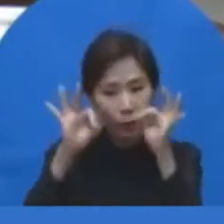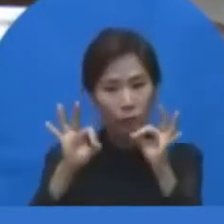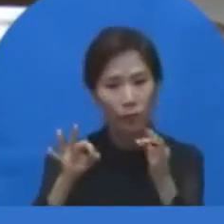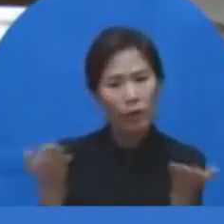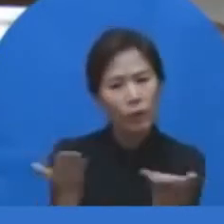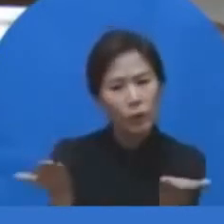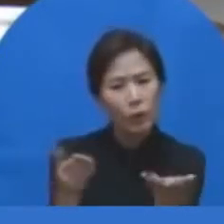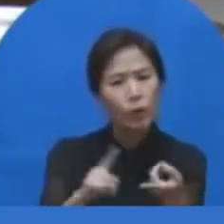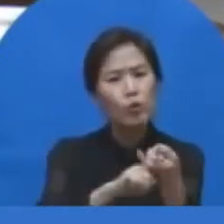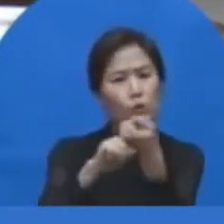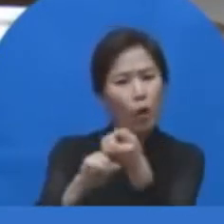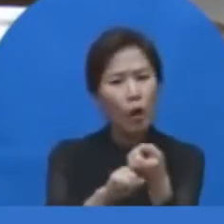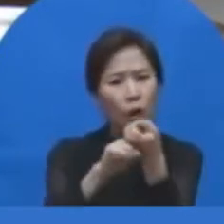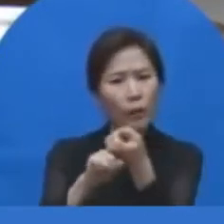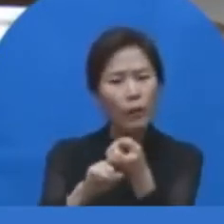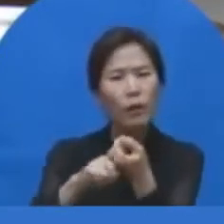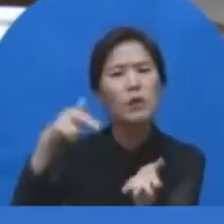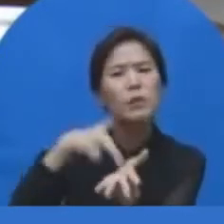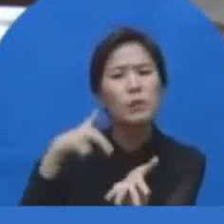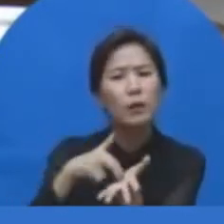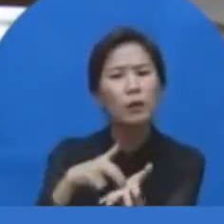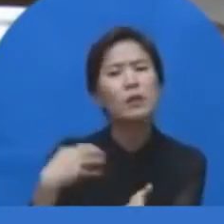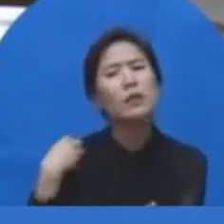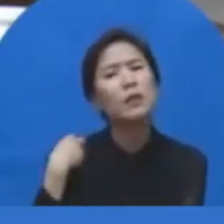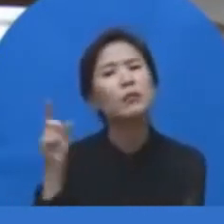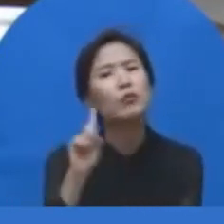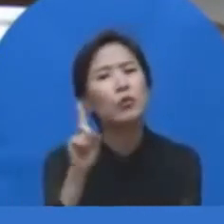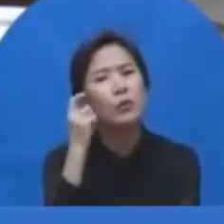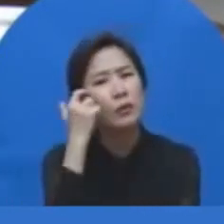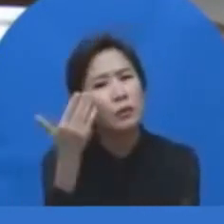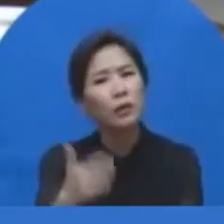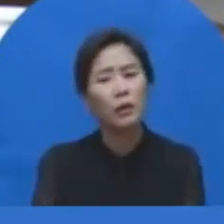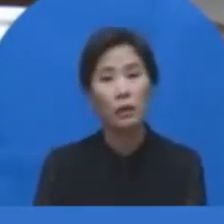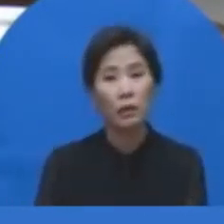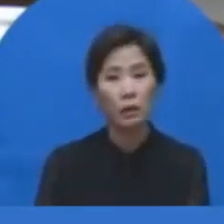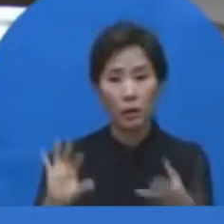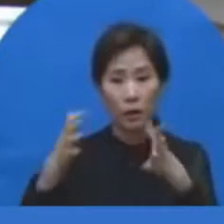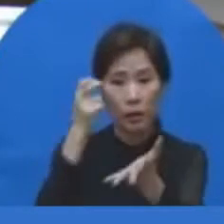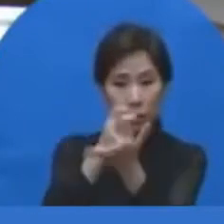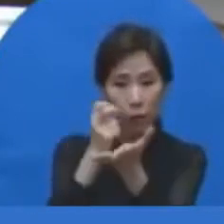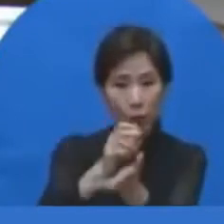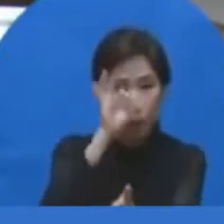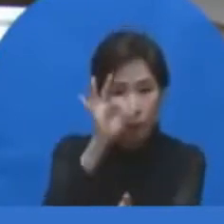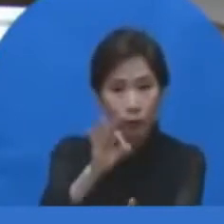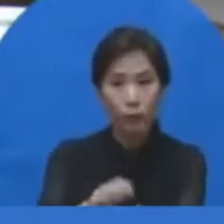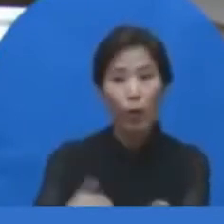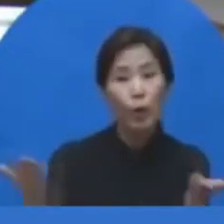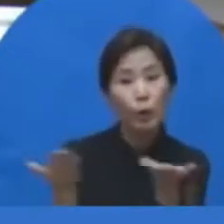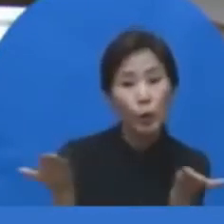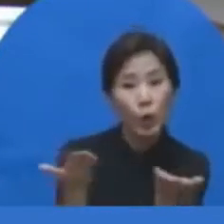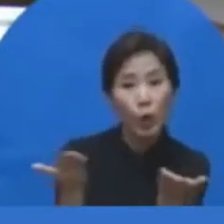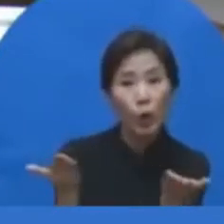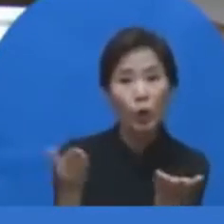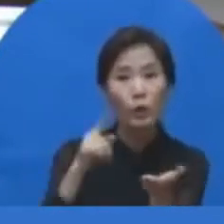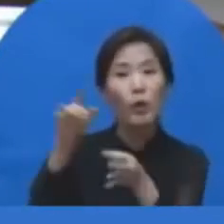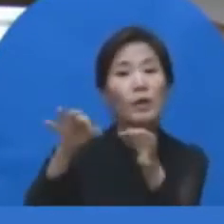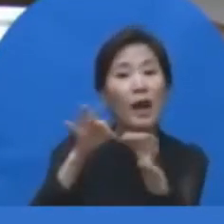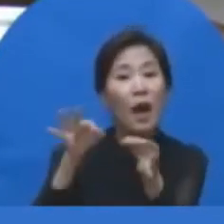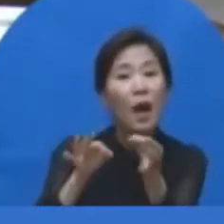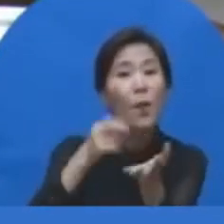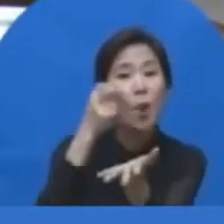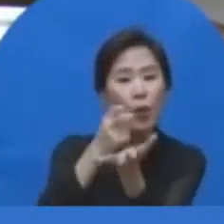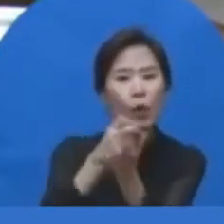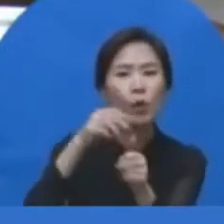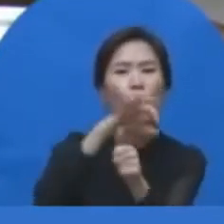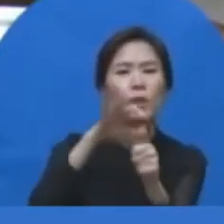어떠한 역할을 하는가가 조금 중요합니다. 그 헌법은 노동상권을 보장하고